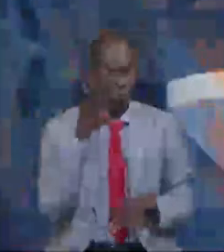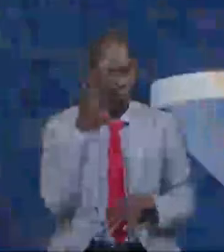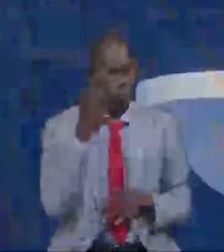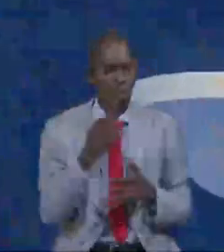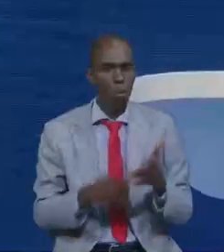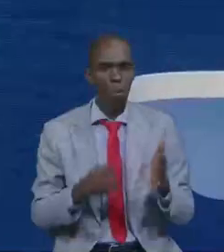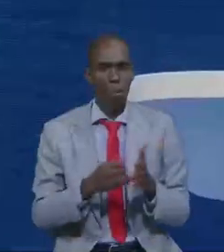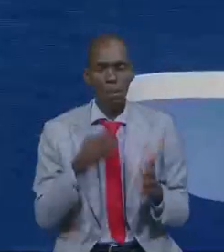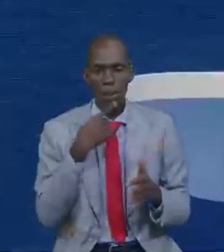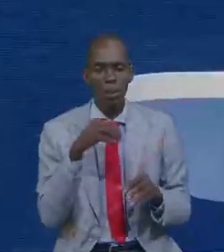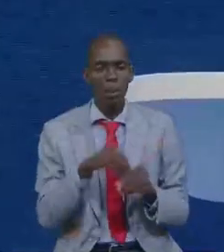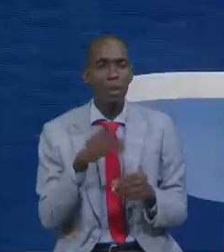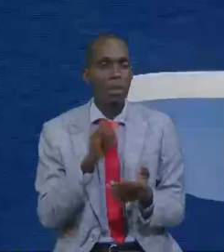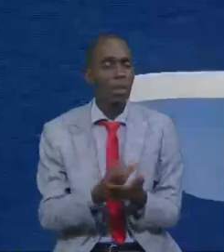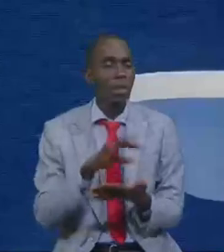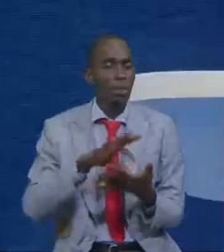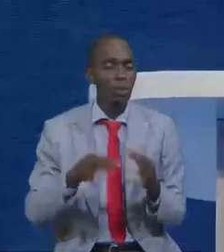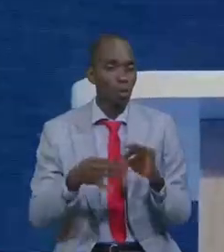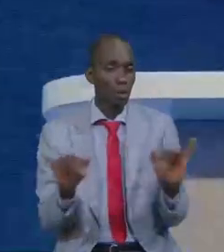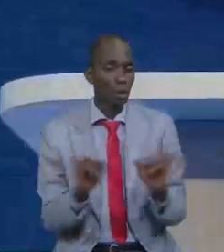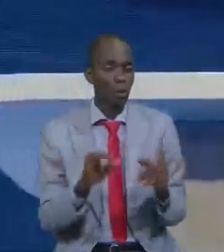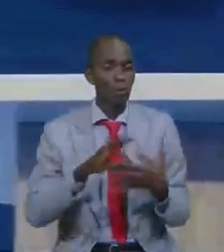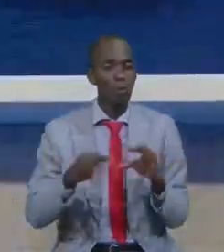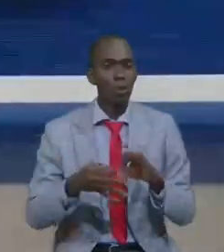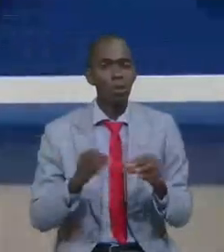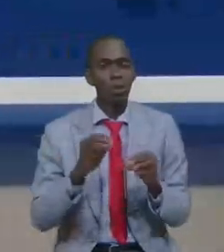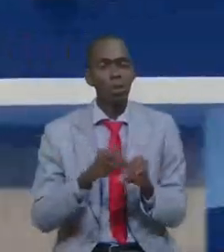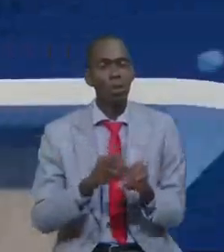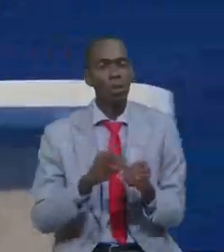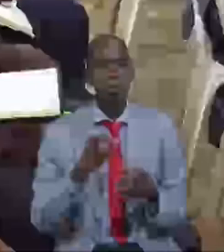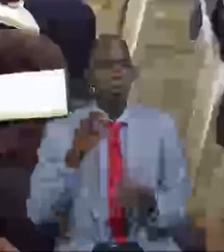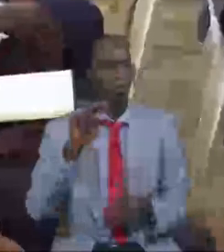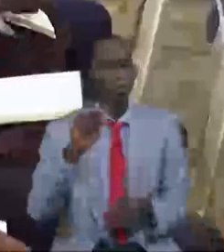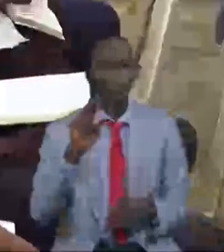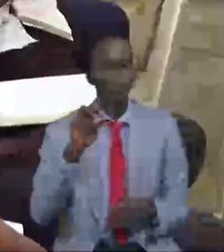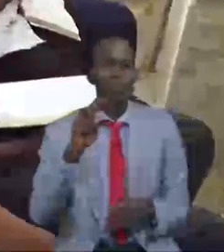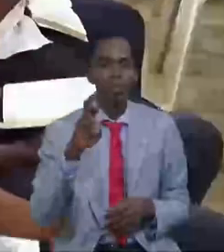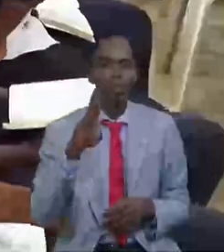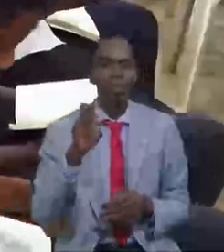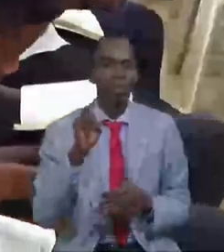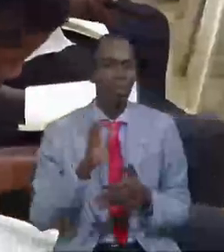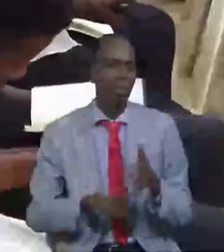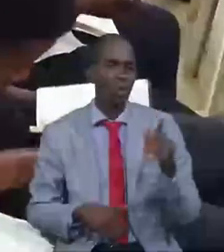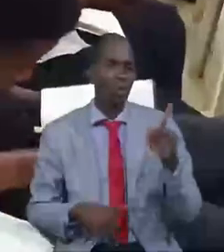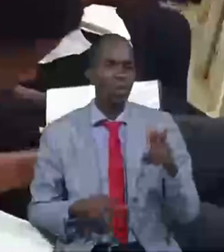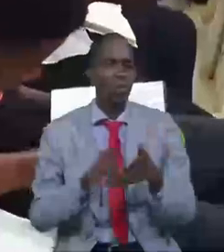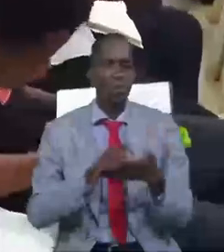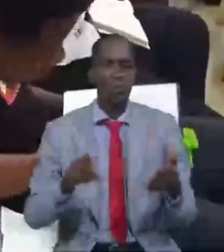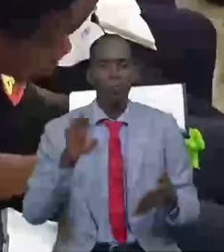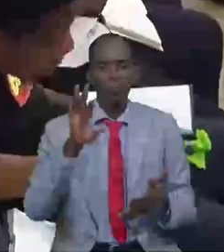Voyez l'histoire que nous avons lue en Nombre 21. Il dit, dans le verset 9,